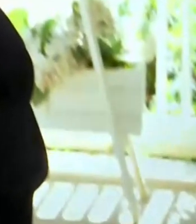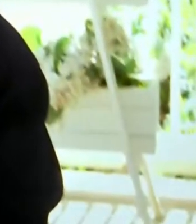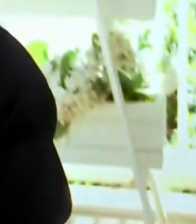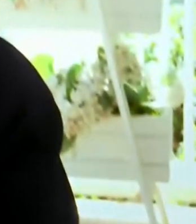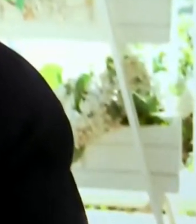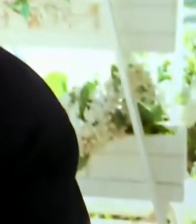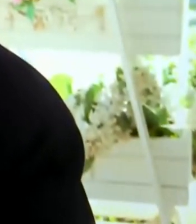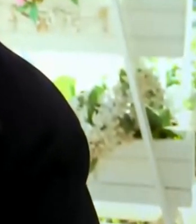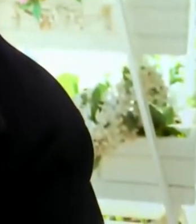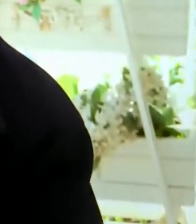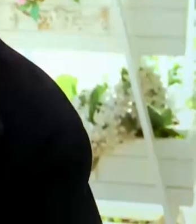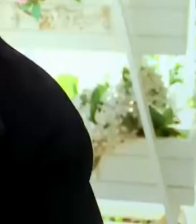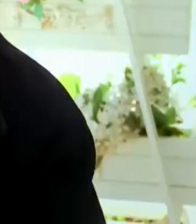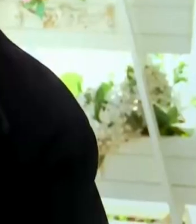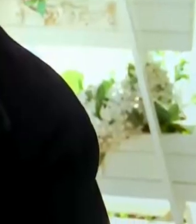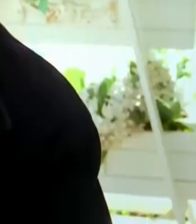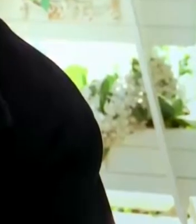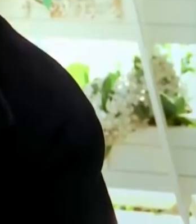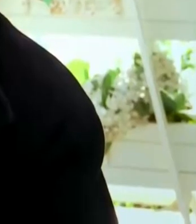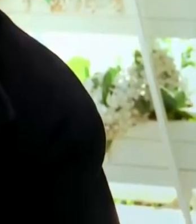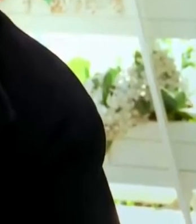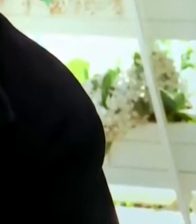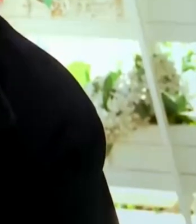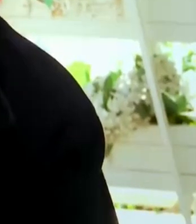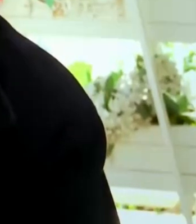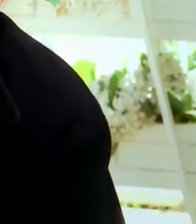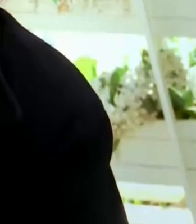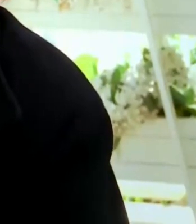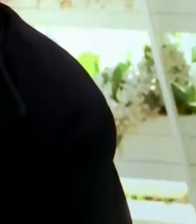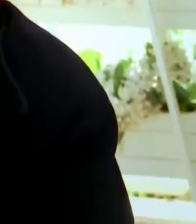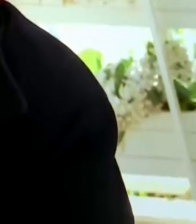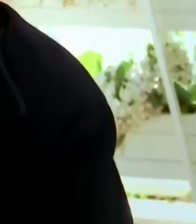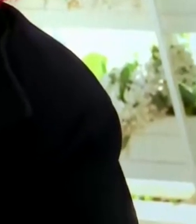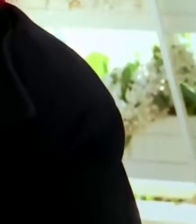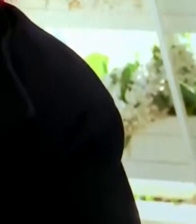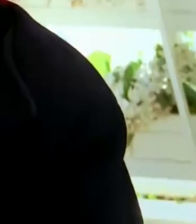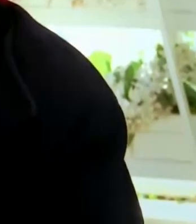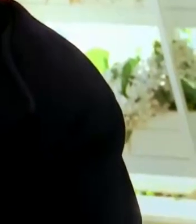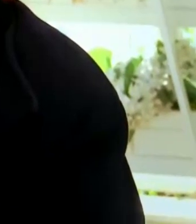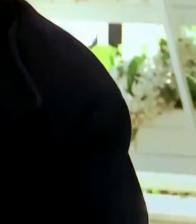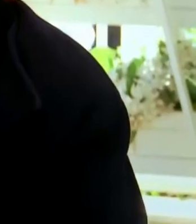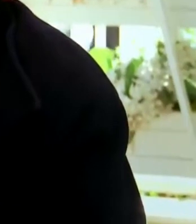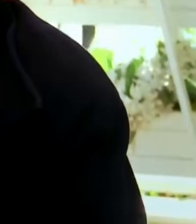Meryem bavulları hazırlamış, mutfağın bahçeye açılan kapısında bavulların yanında bekliyor.